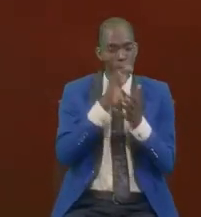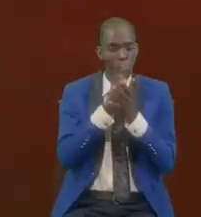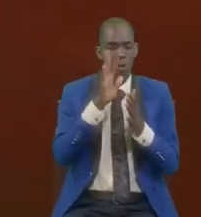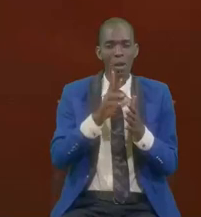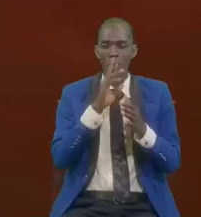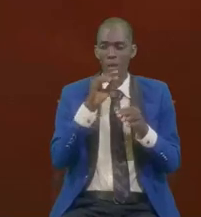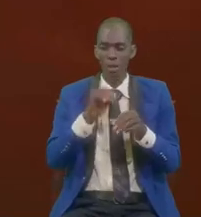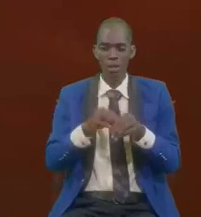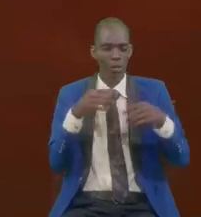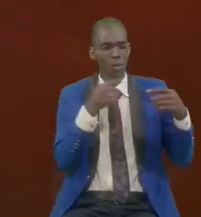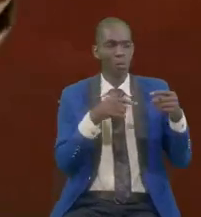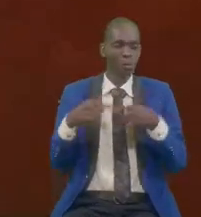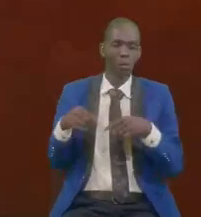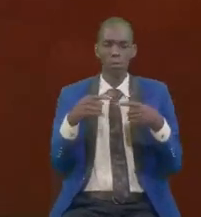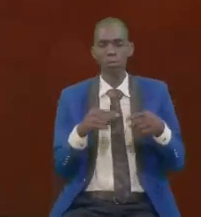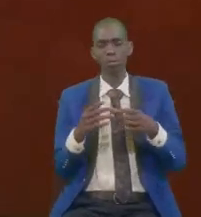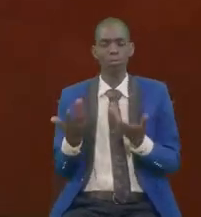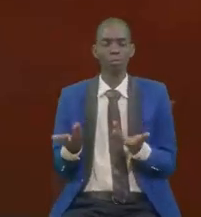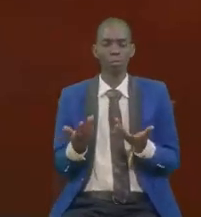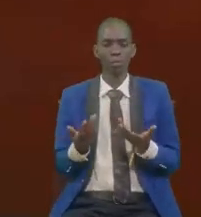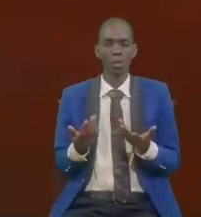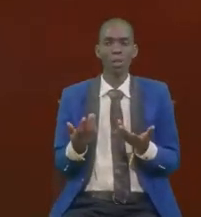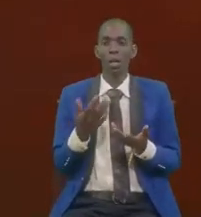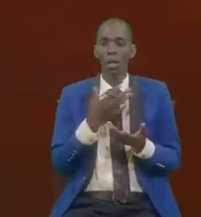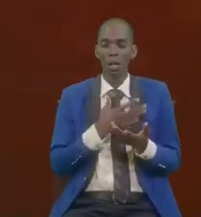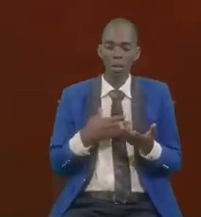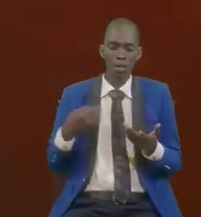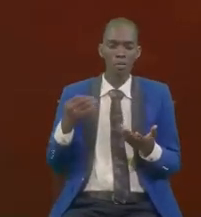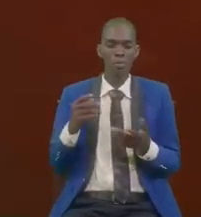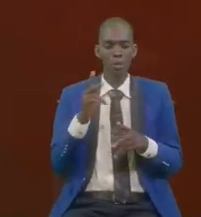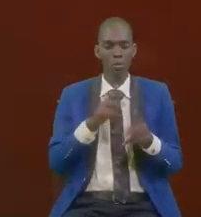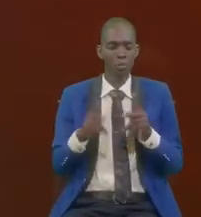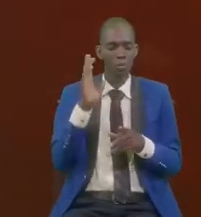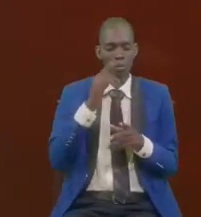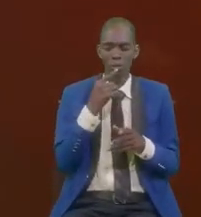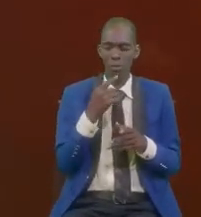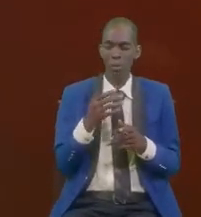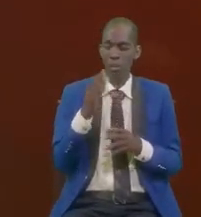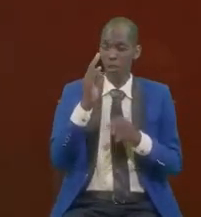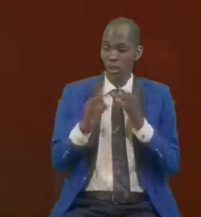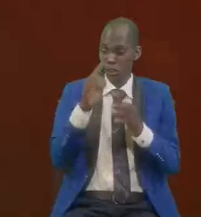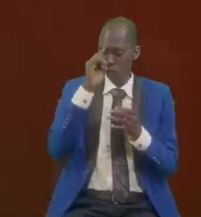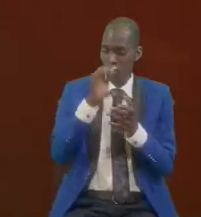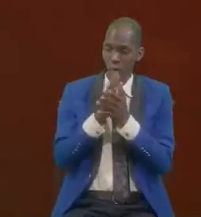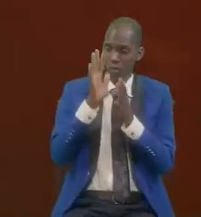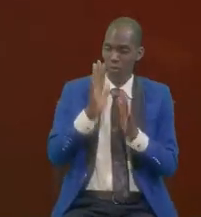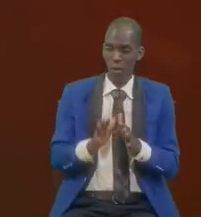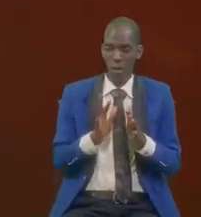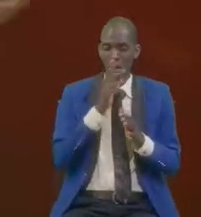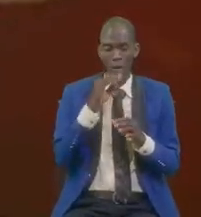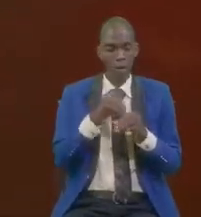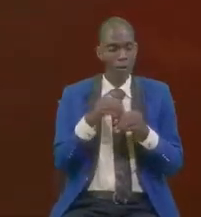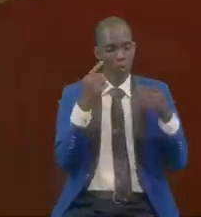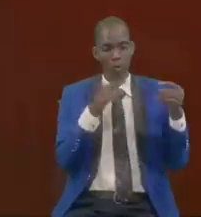le monde ne va pas croire. Mais dit qu'ils sont comme nous. Nous aussi, on se bat, ils se